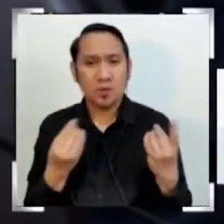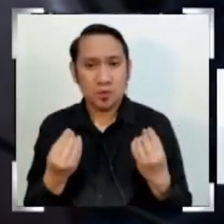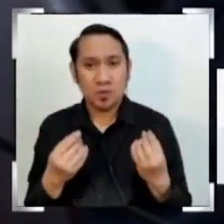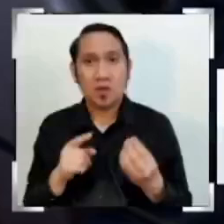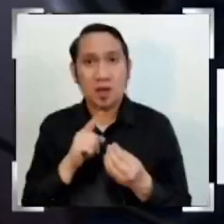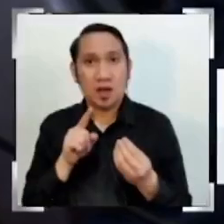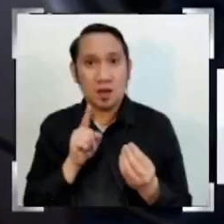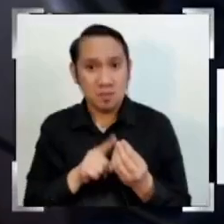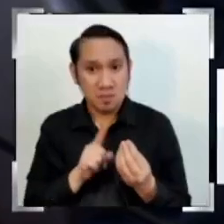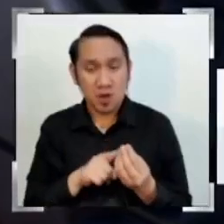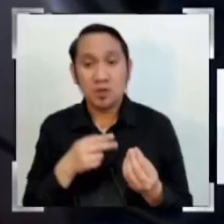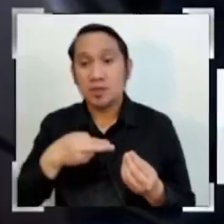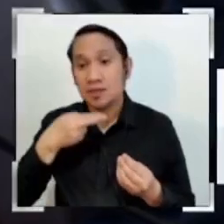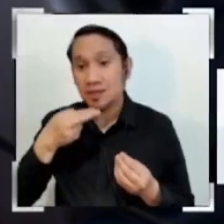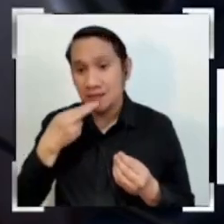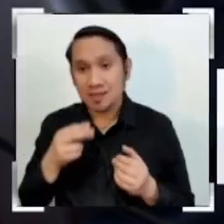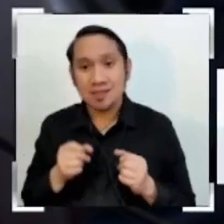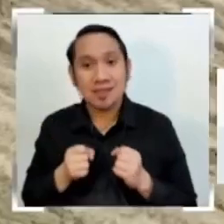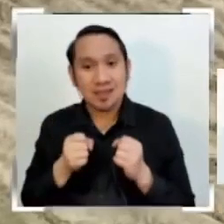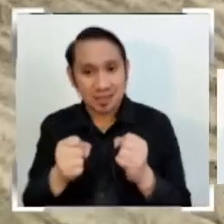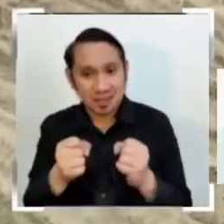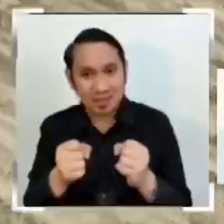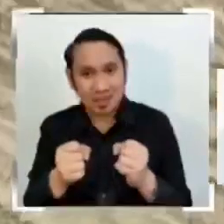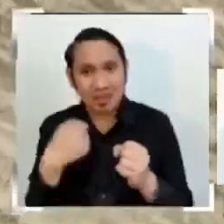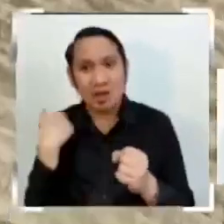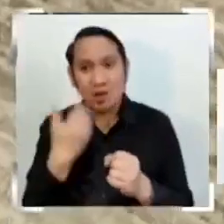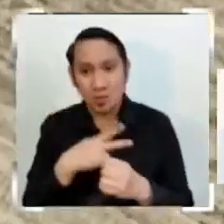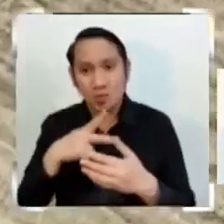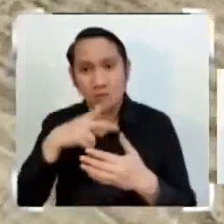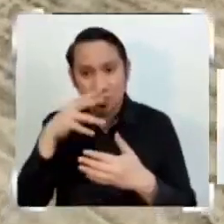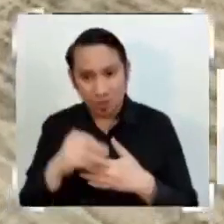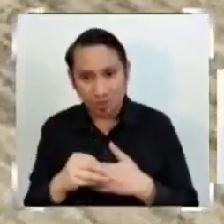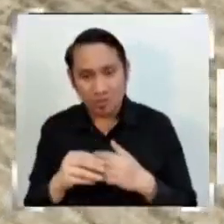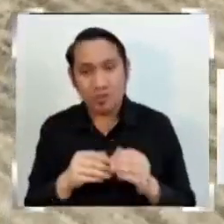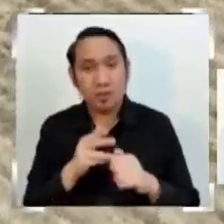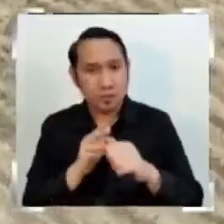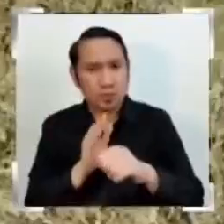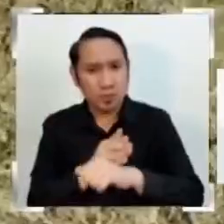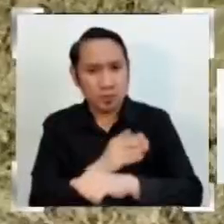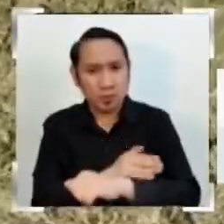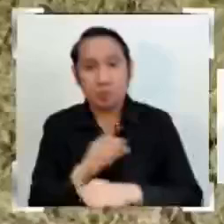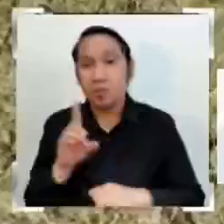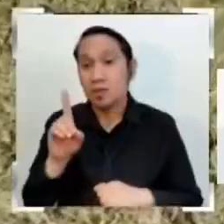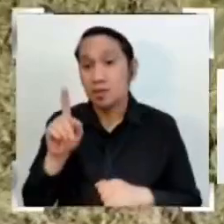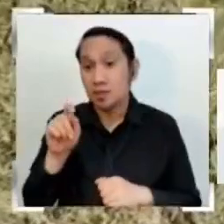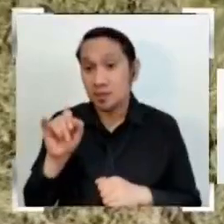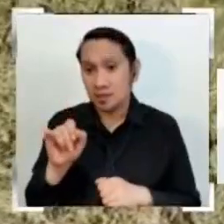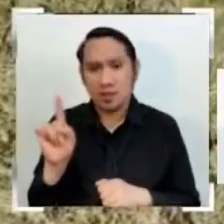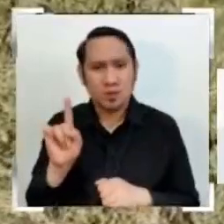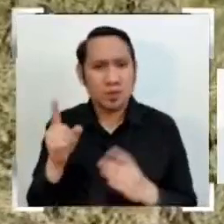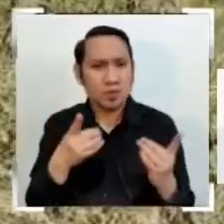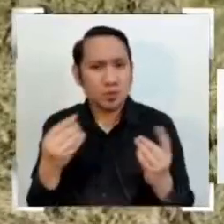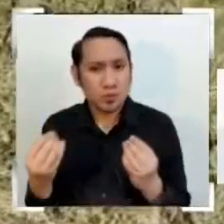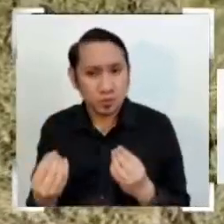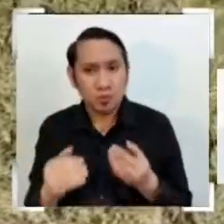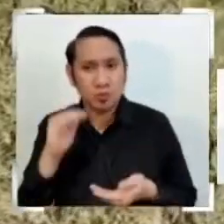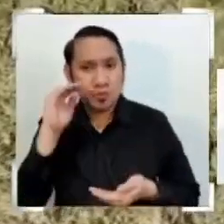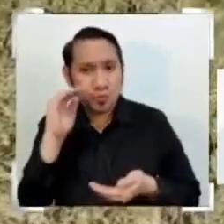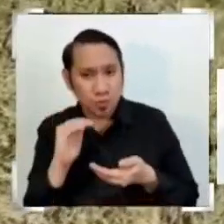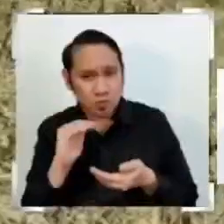re-strategizing our rice program. Ayon naman sa DTI, isa sa ginagawa para mapababa ang presyo ng mga